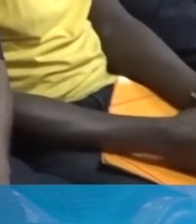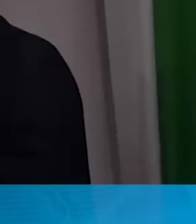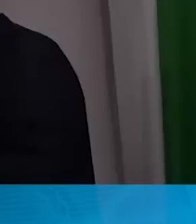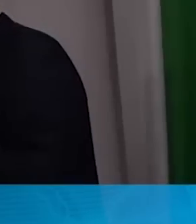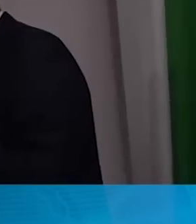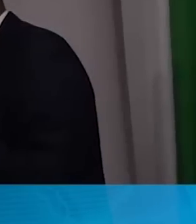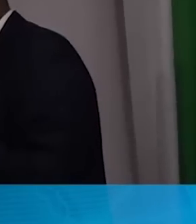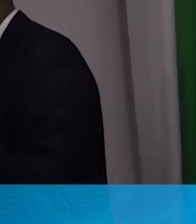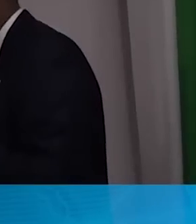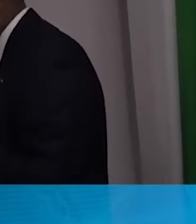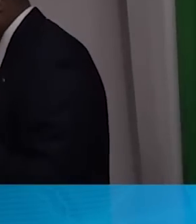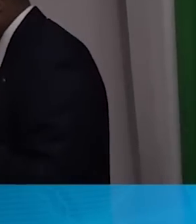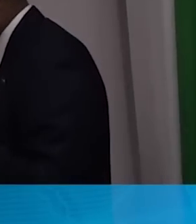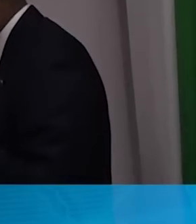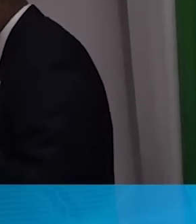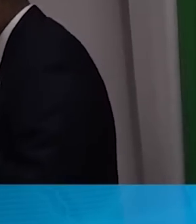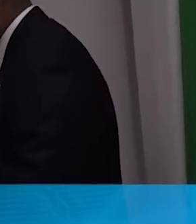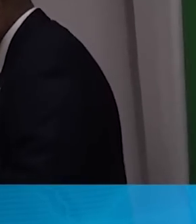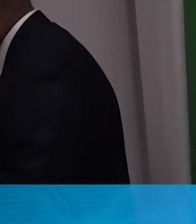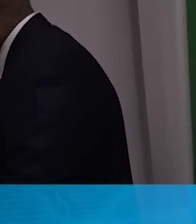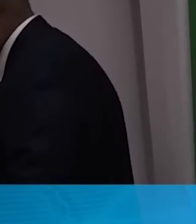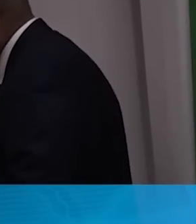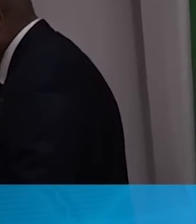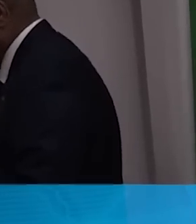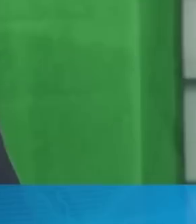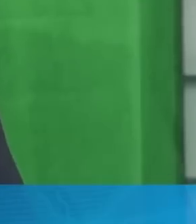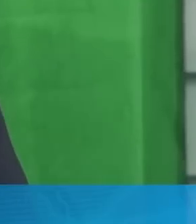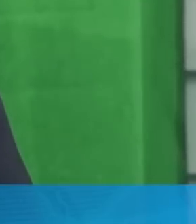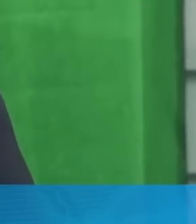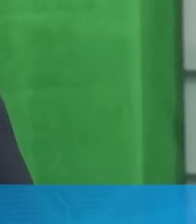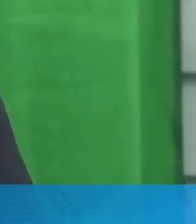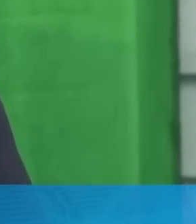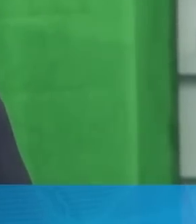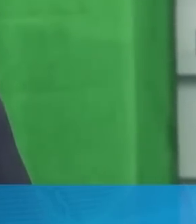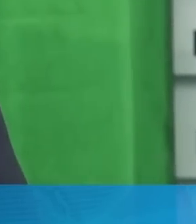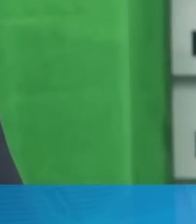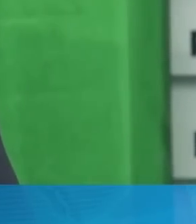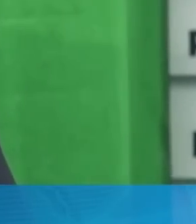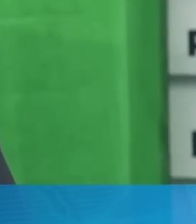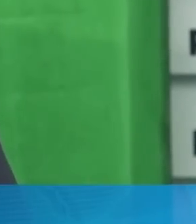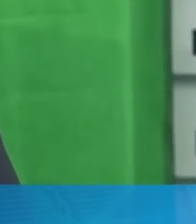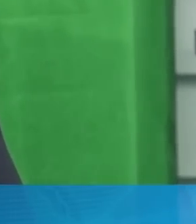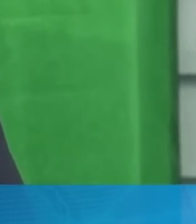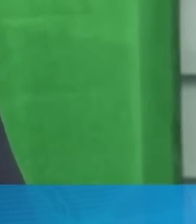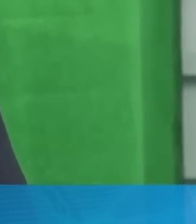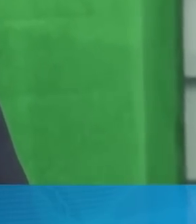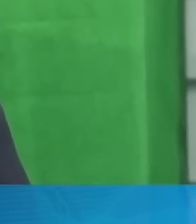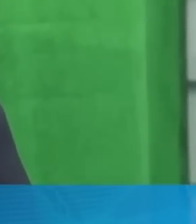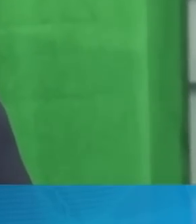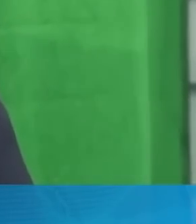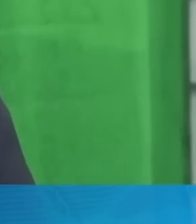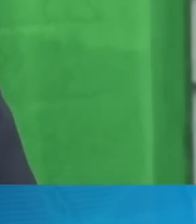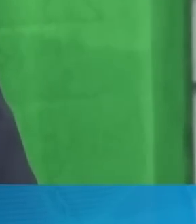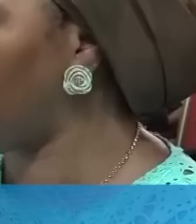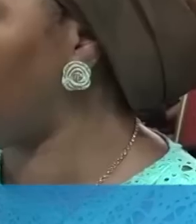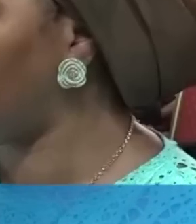récemment à la GPE, la gestion des programmes économiques de l'université Félix Fouette-Boigny de Cocody. Le ministre de l'économie et des